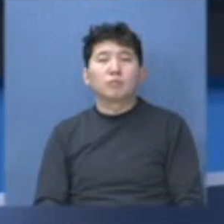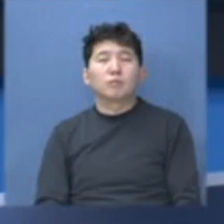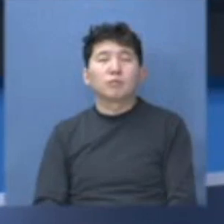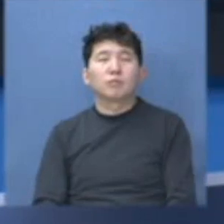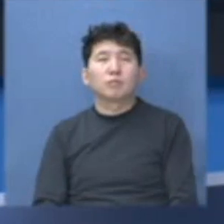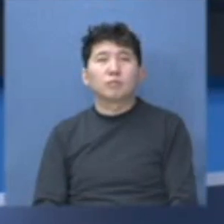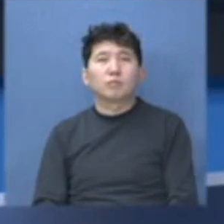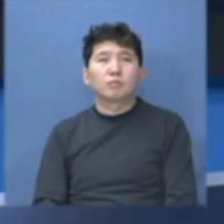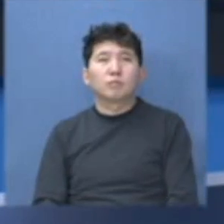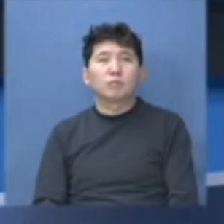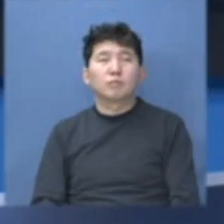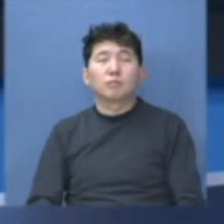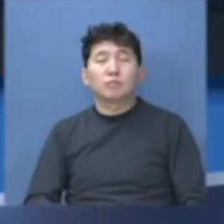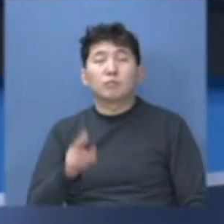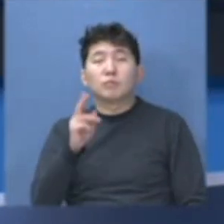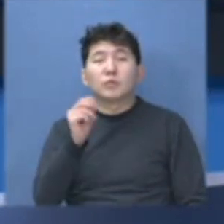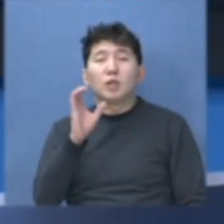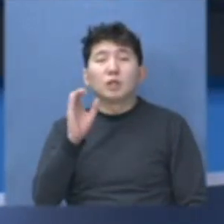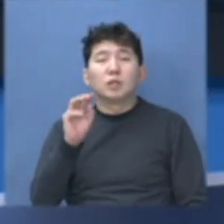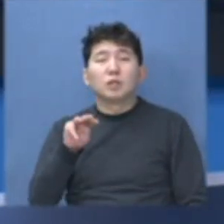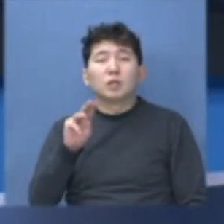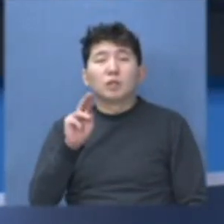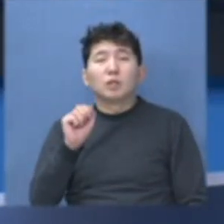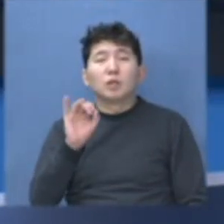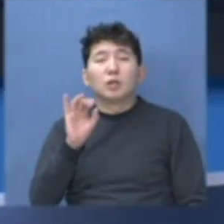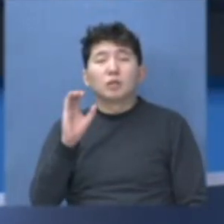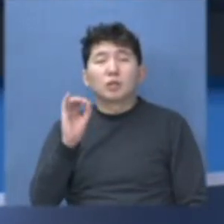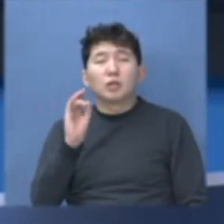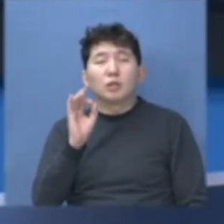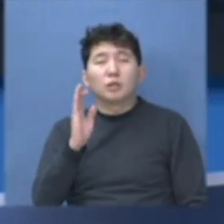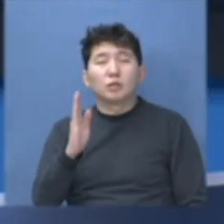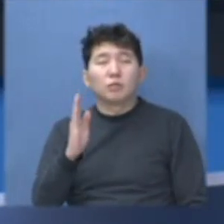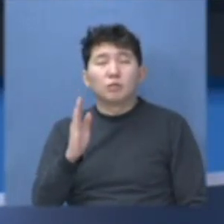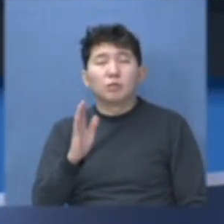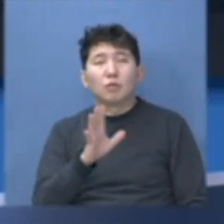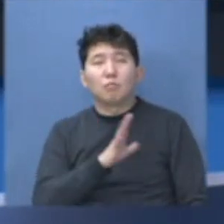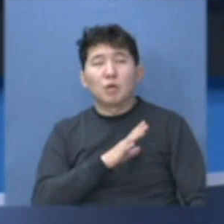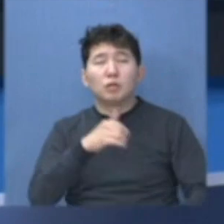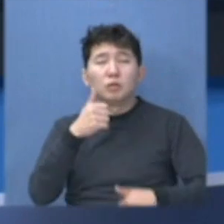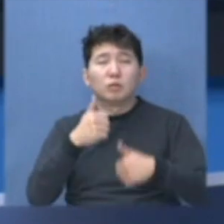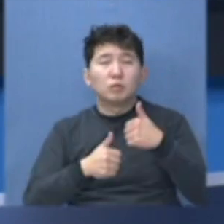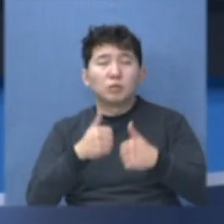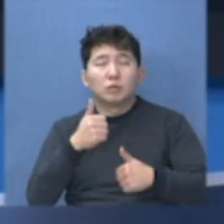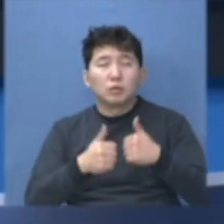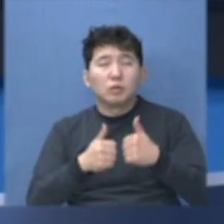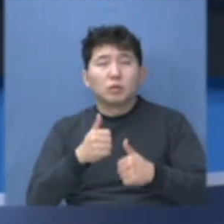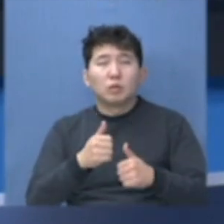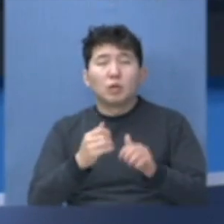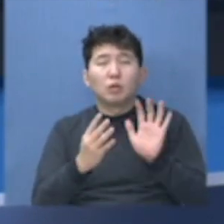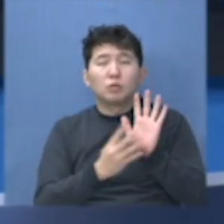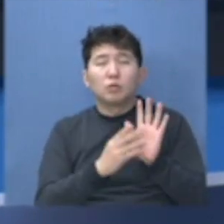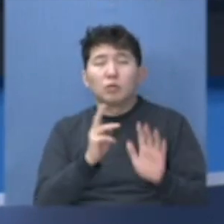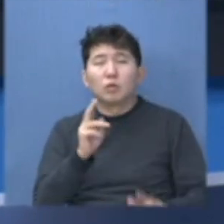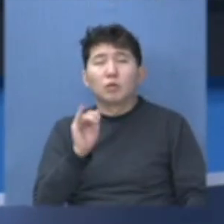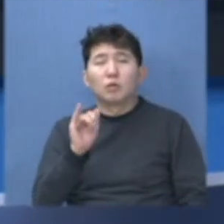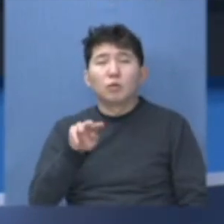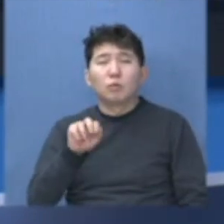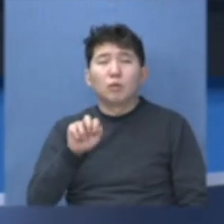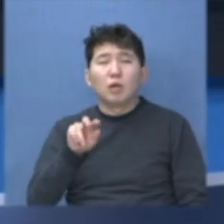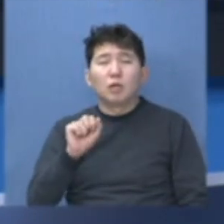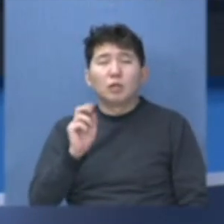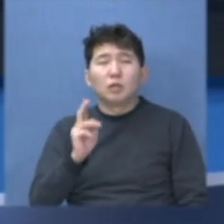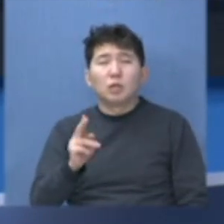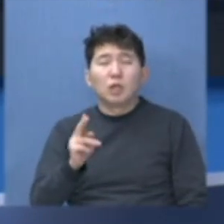В поселке имени Касыма Кайсенова состоялся областной турнир по тогузку малаку в честь Арсена Аманжолова, известного тюрколога и